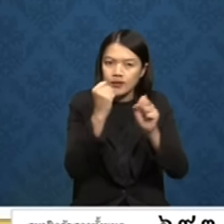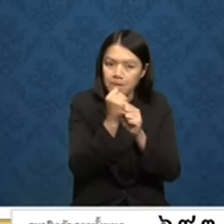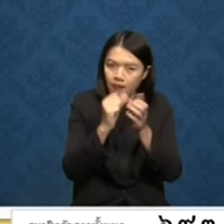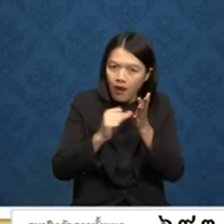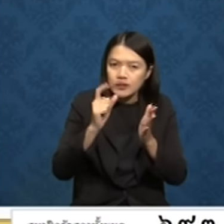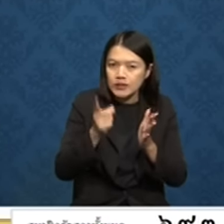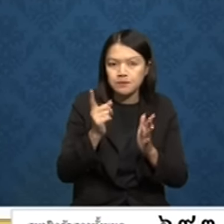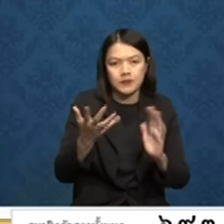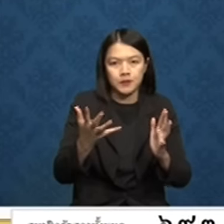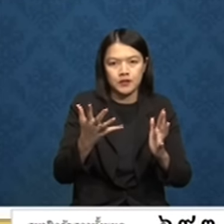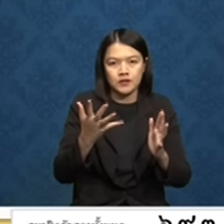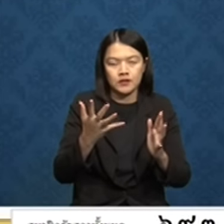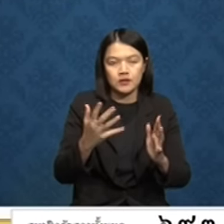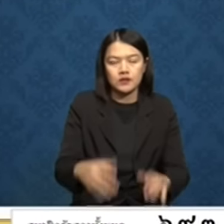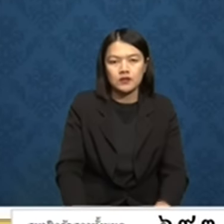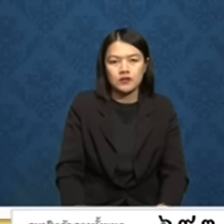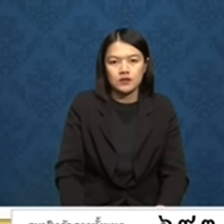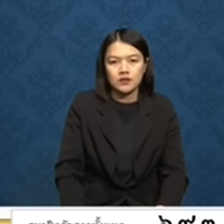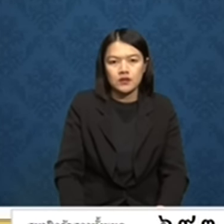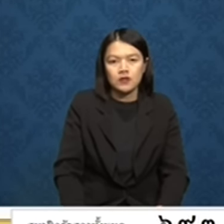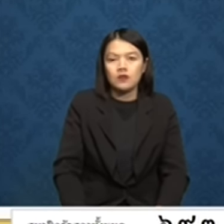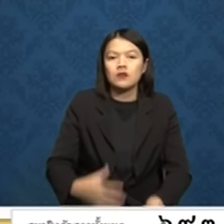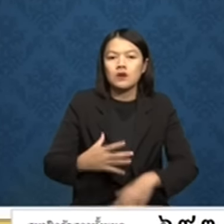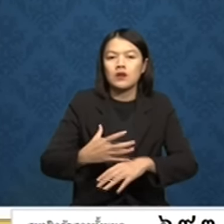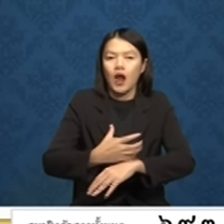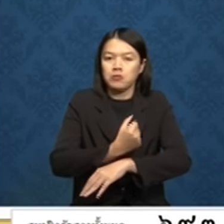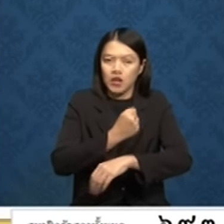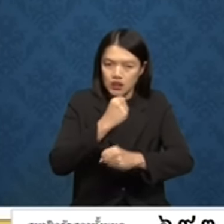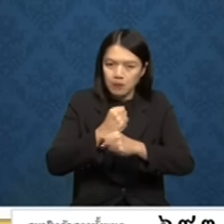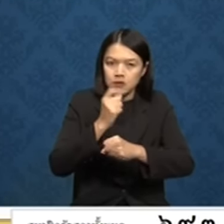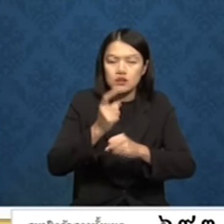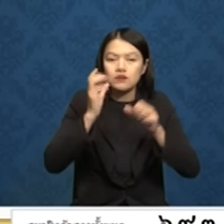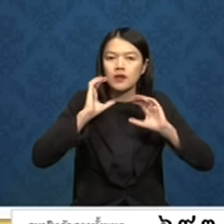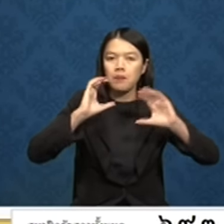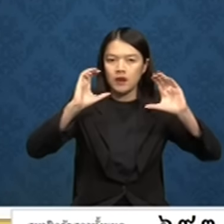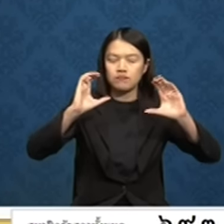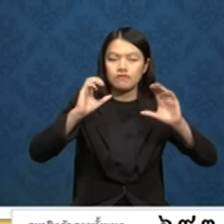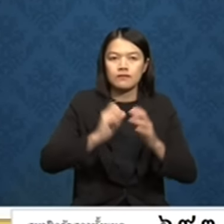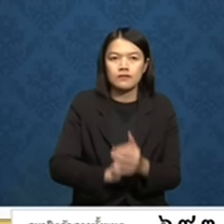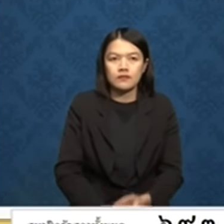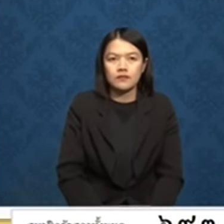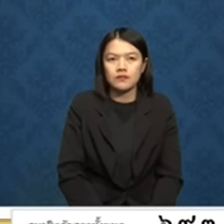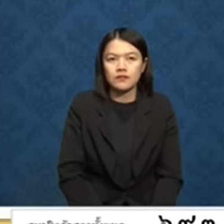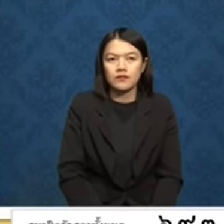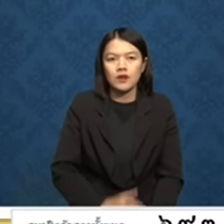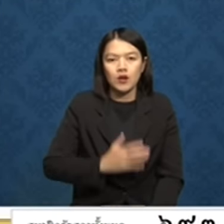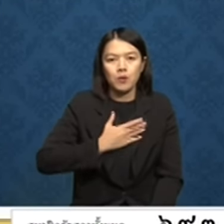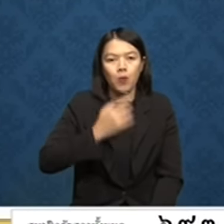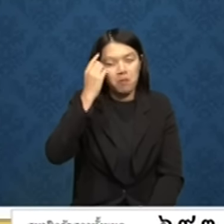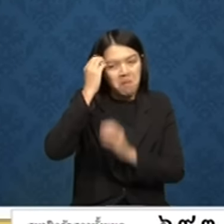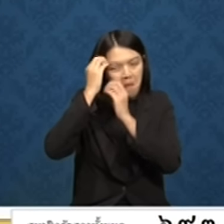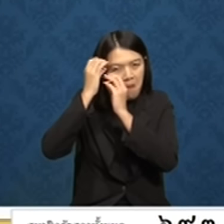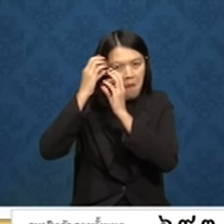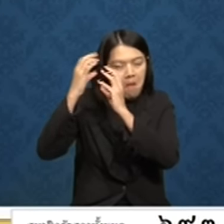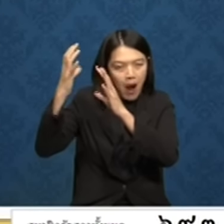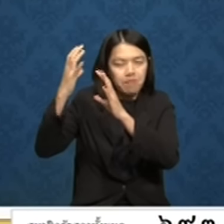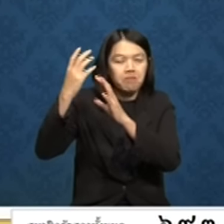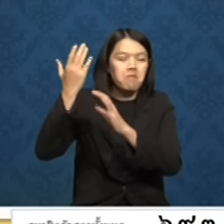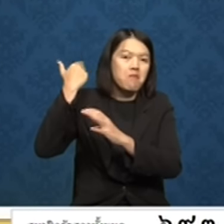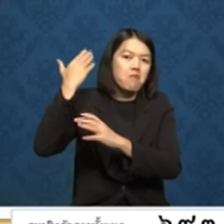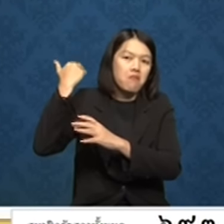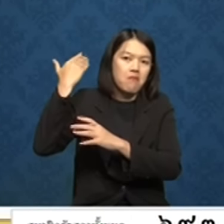หาและนำในทางการเมืองจริงๆโดยรัฐบาลผมนึกถึงภาพที่เราเคยเห็